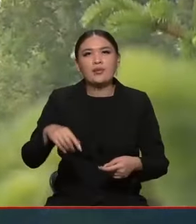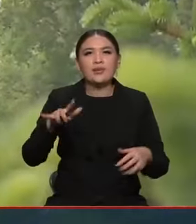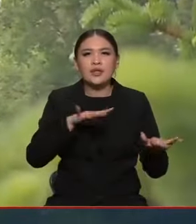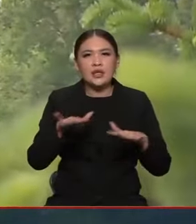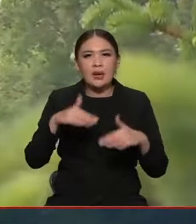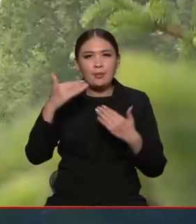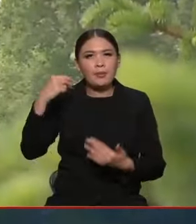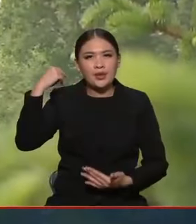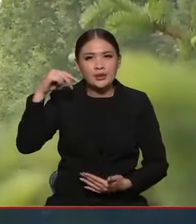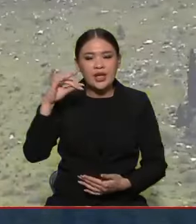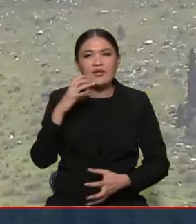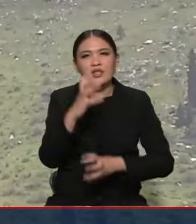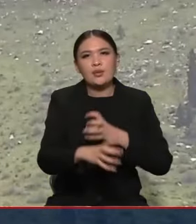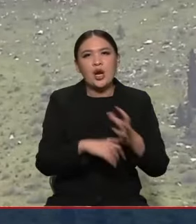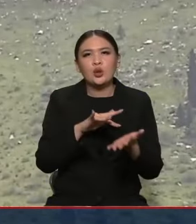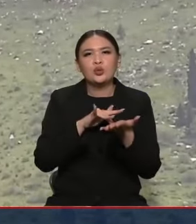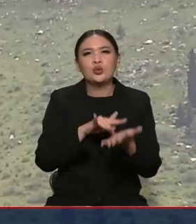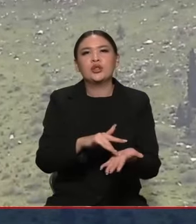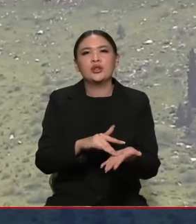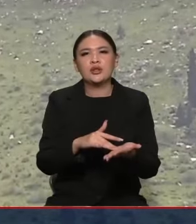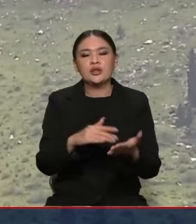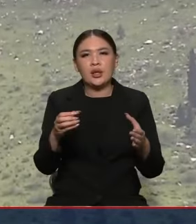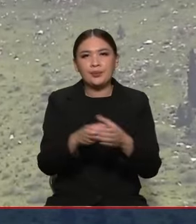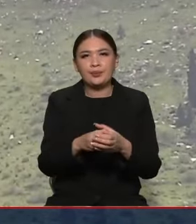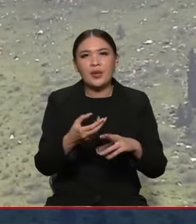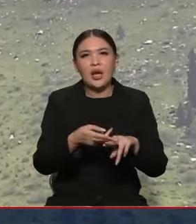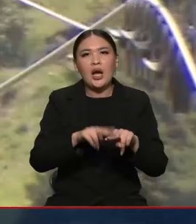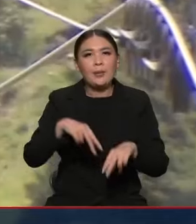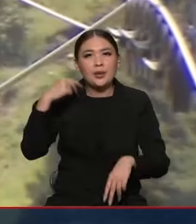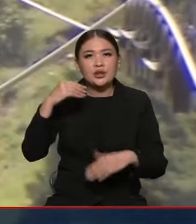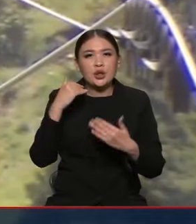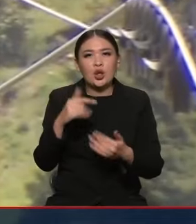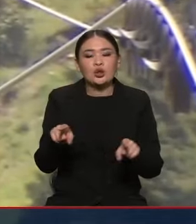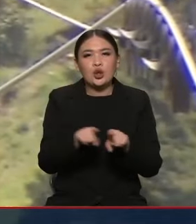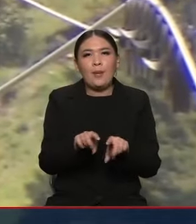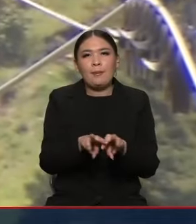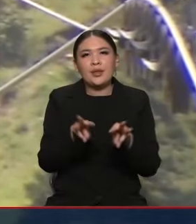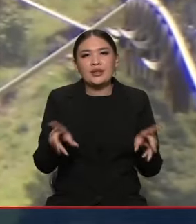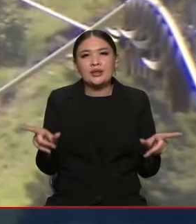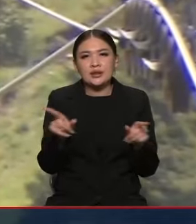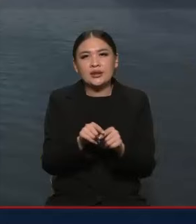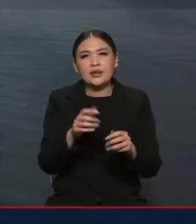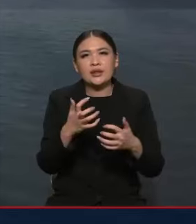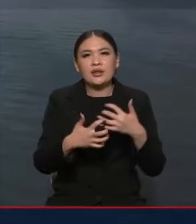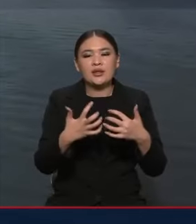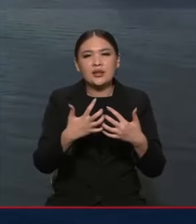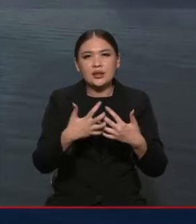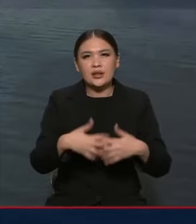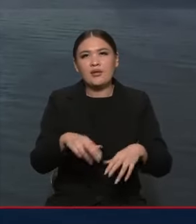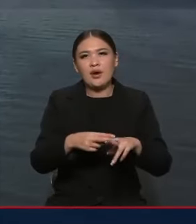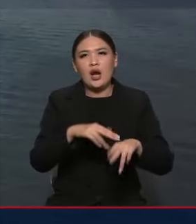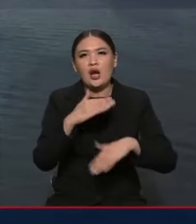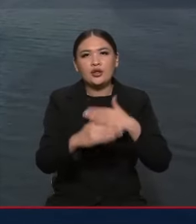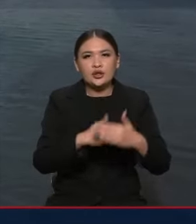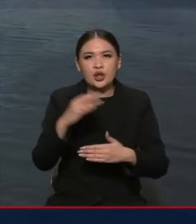и Всемирной туристской организацией. Также Управление делами президента совместно с Министерствами цифрового развития и туризма в